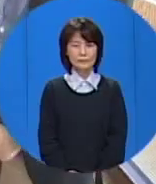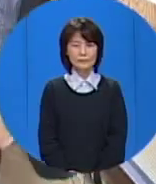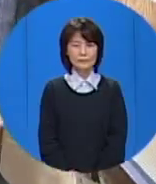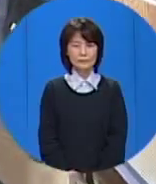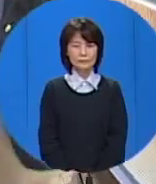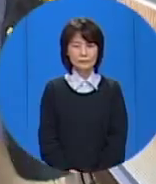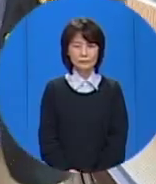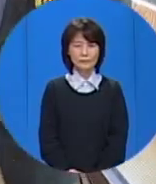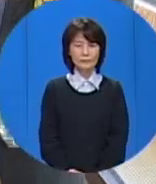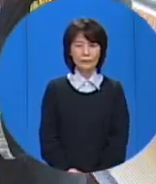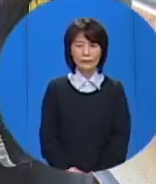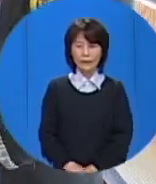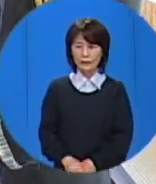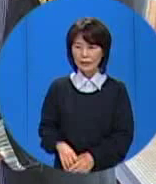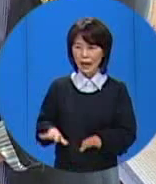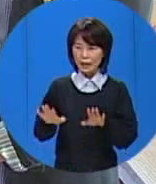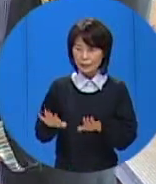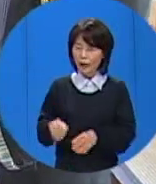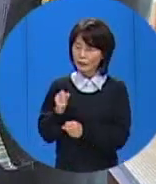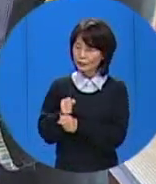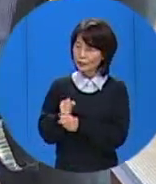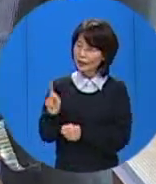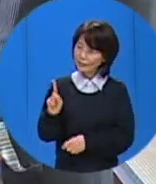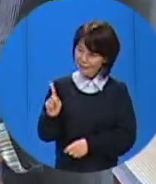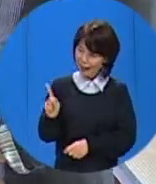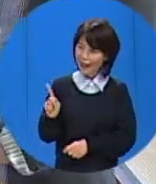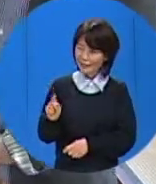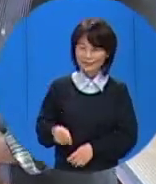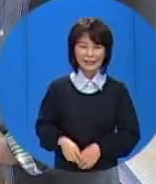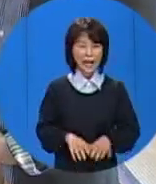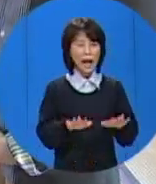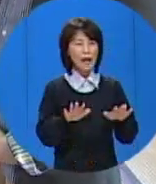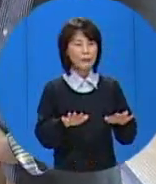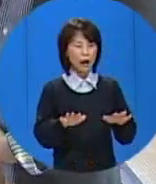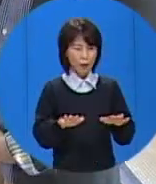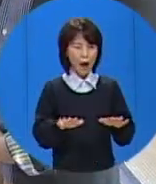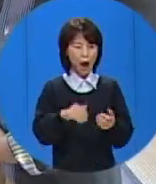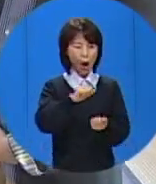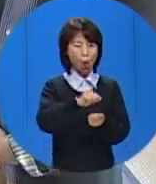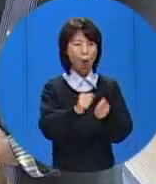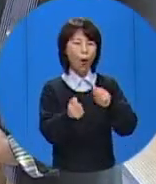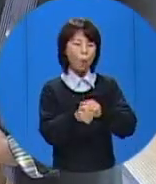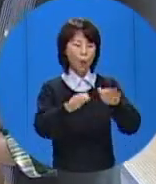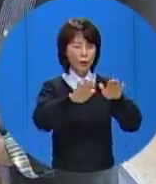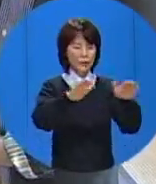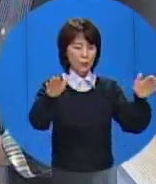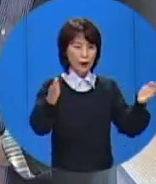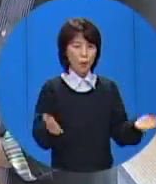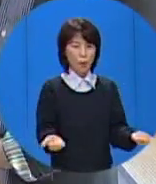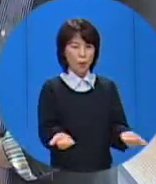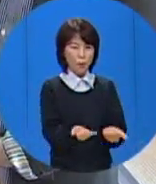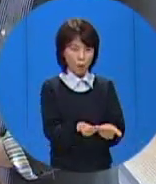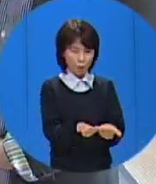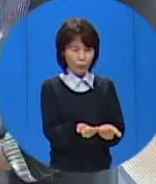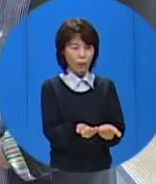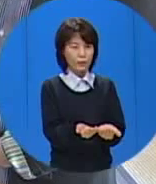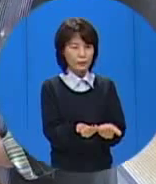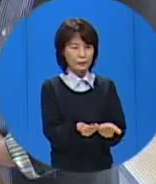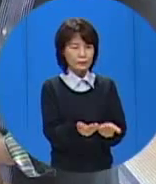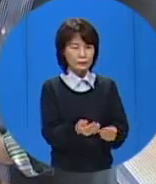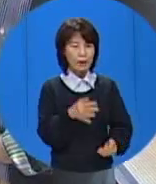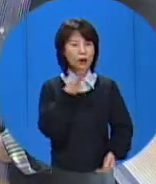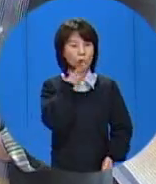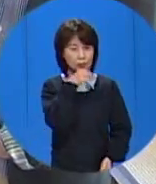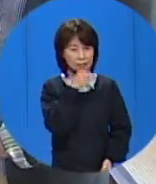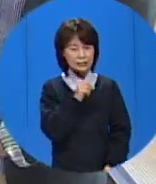今何か作られてるものとかってありますか。 今はね、ちょうどおもちゃ箱ですね、木のおもちゃ箱ということで、1歳